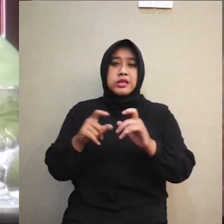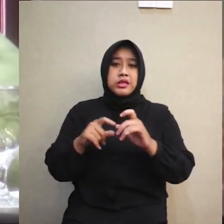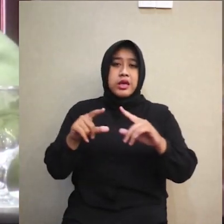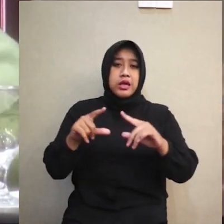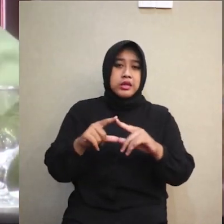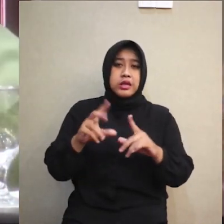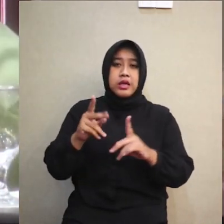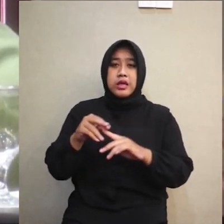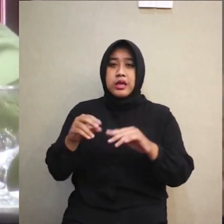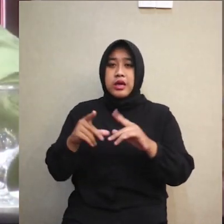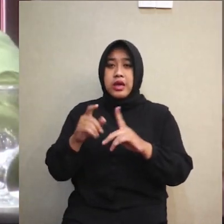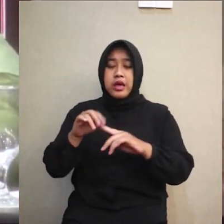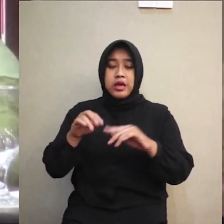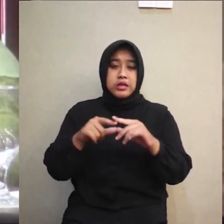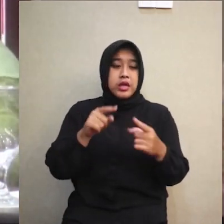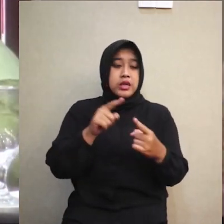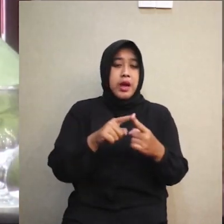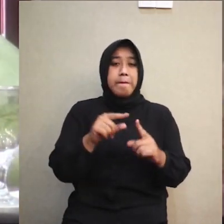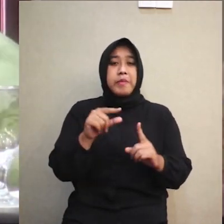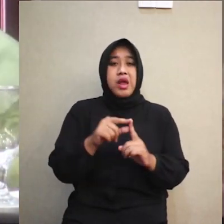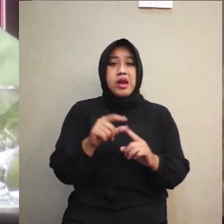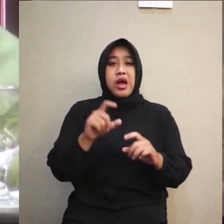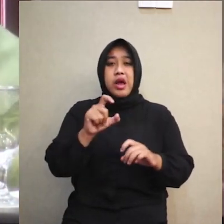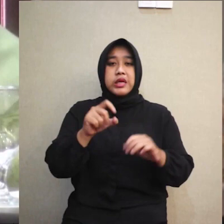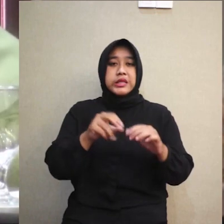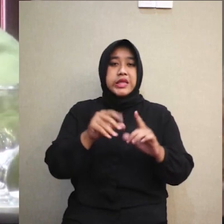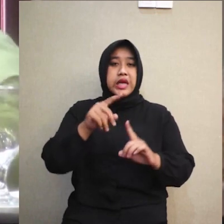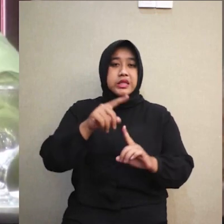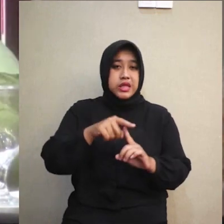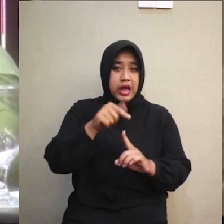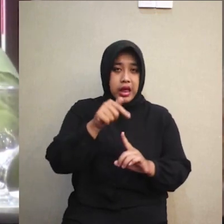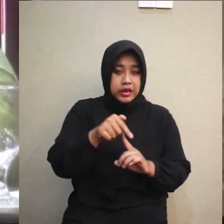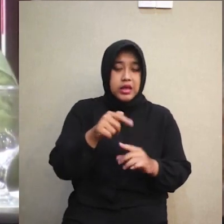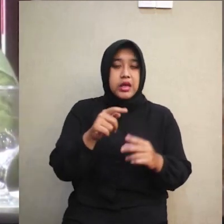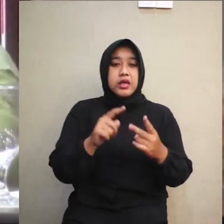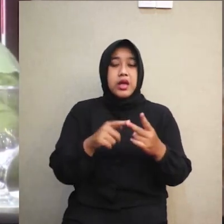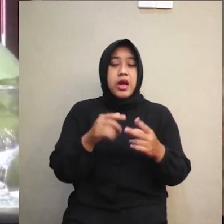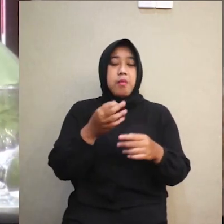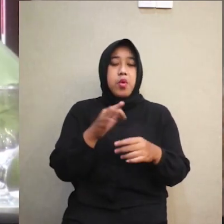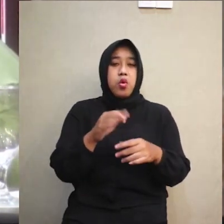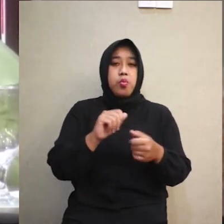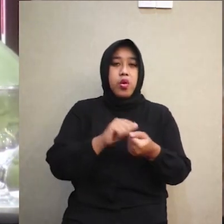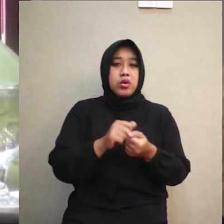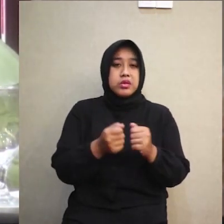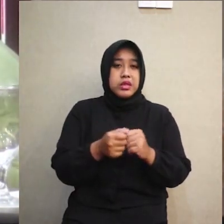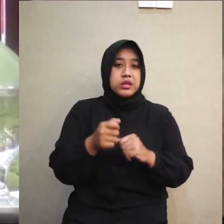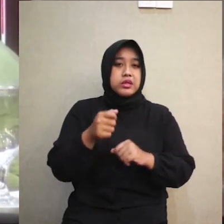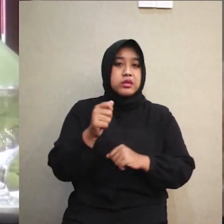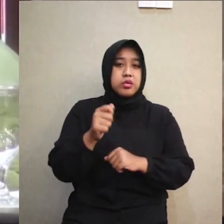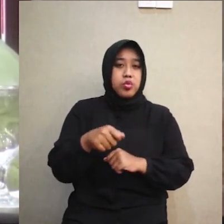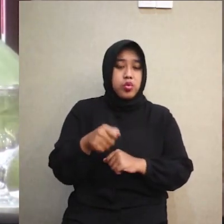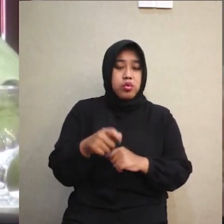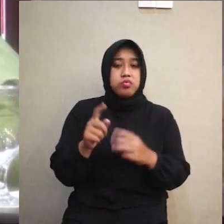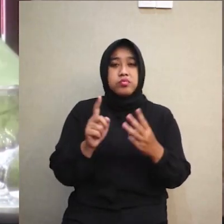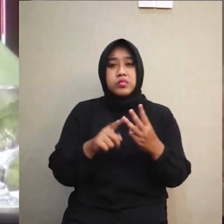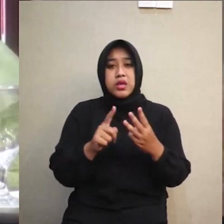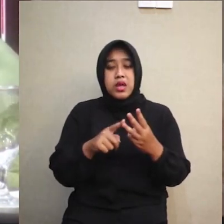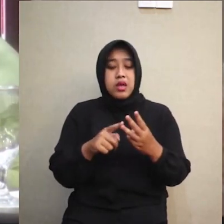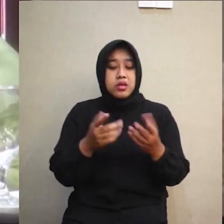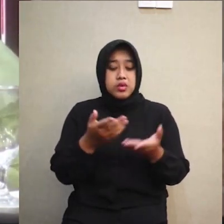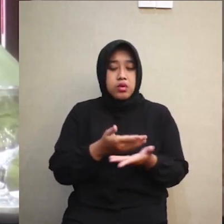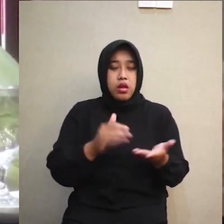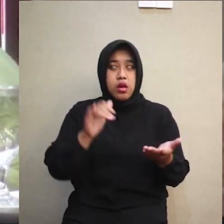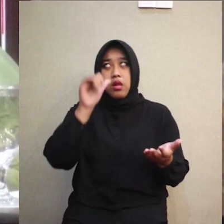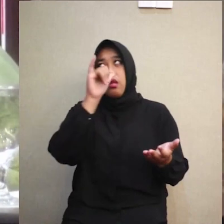dia penyandang cacat kemudian dia dalam sengketa perkara kemudian dia Apa nama dalam keadaan